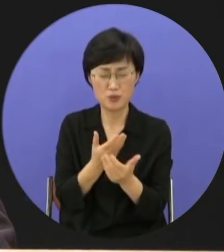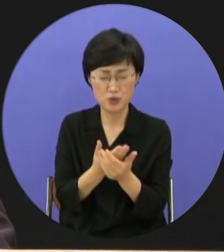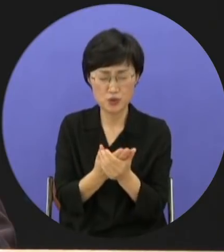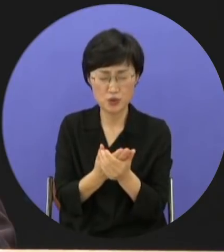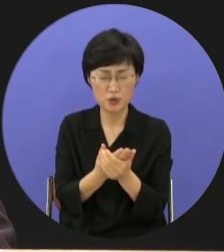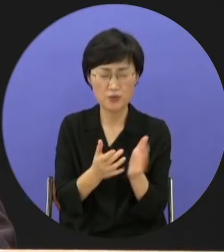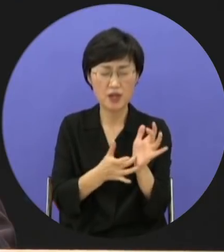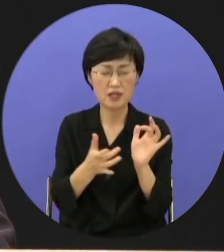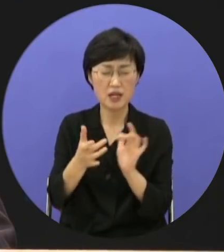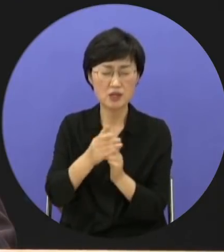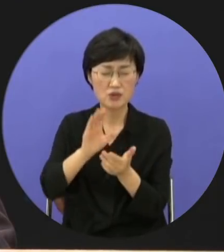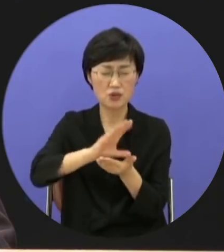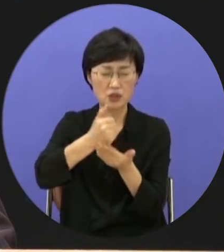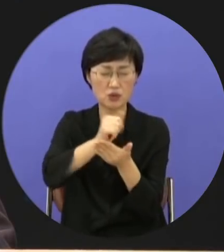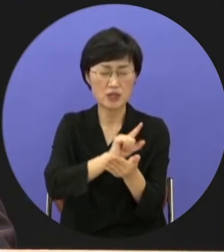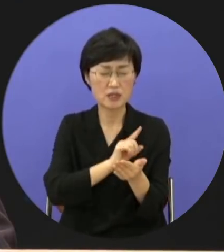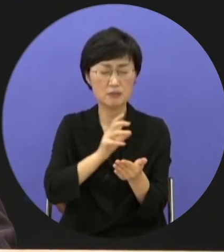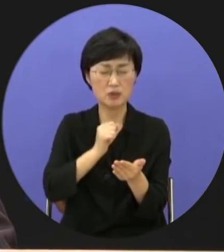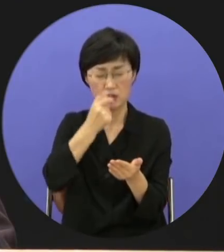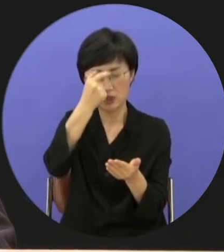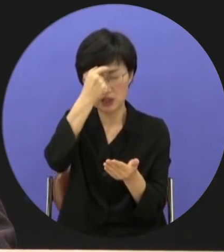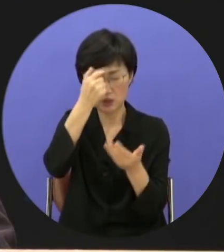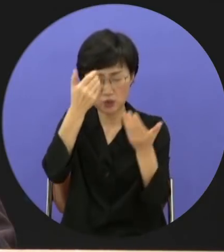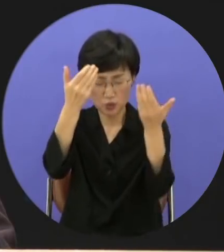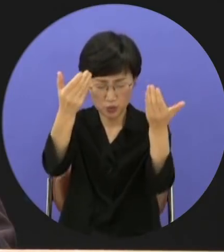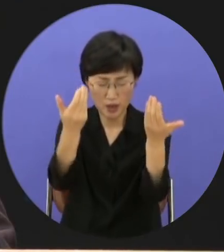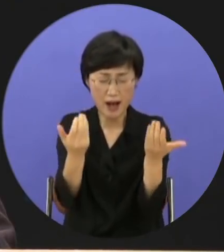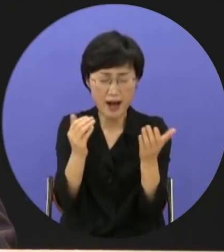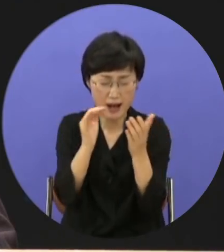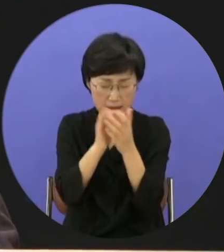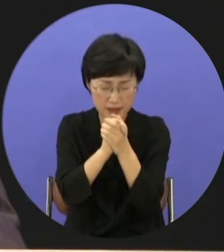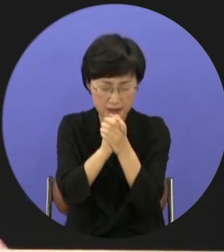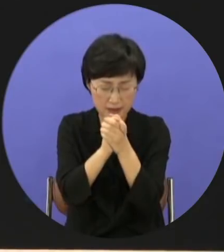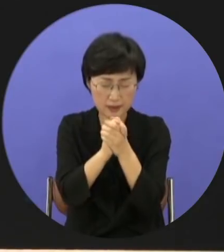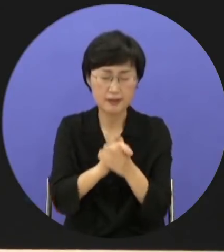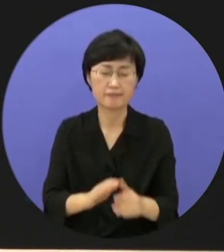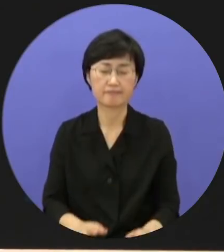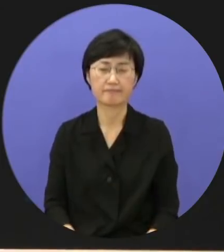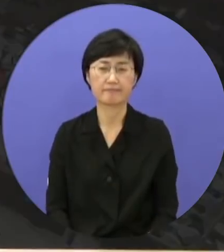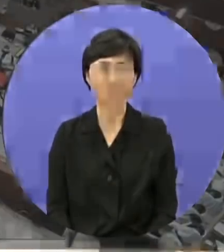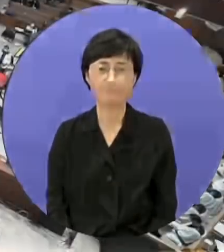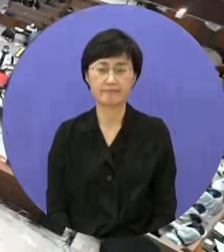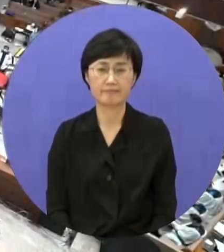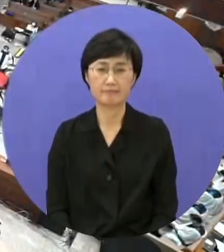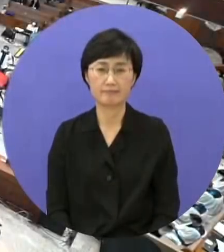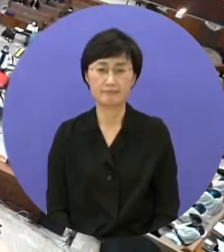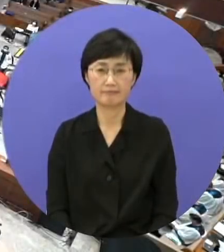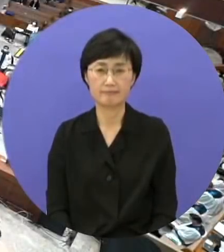예수 그리스도 이름으로 기도하옵나이다. In Jesus Christ's name we pray. Amen.